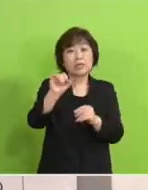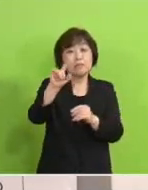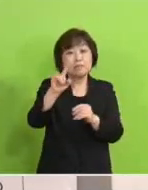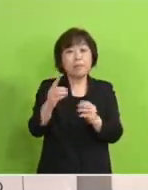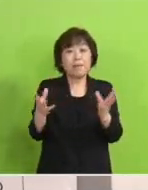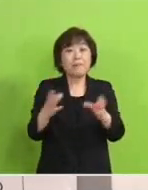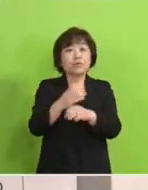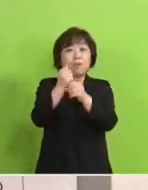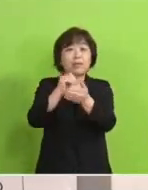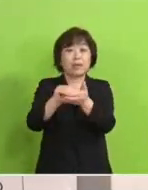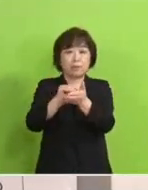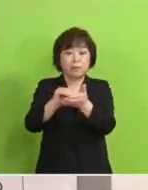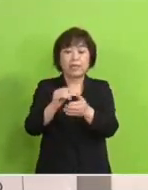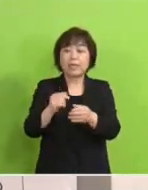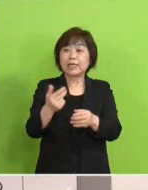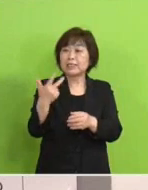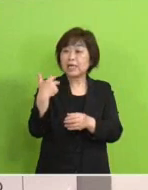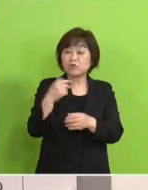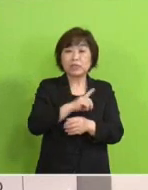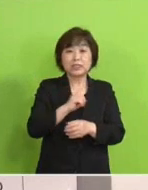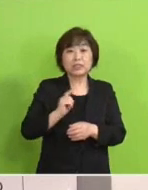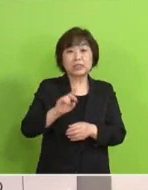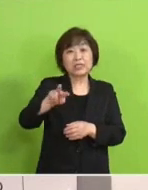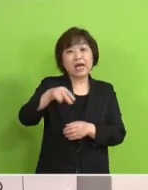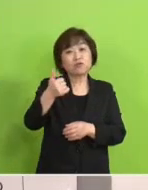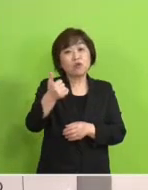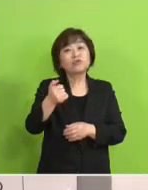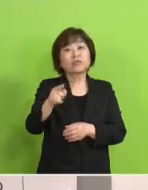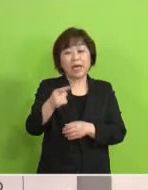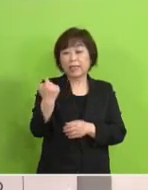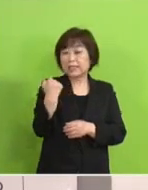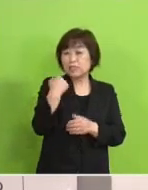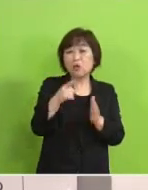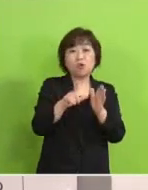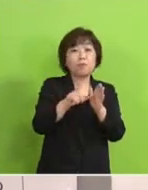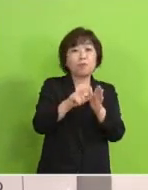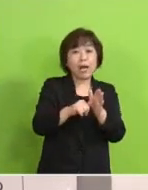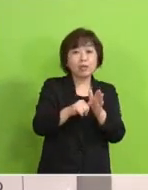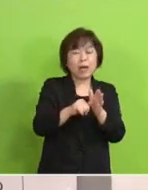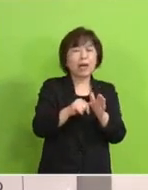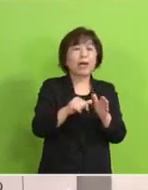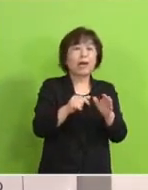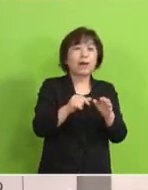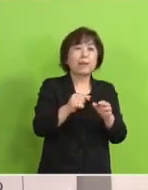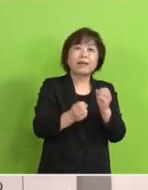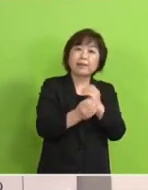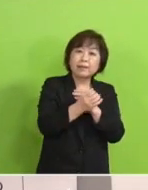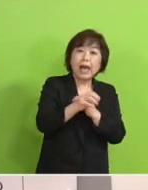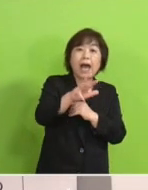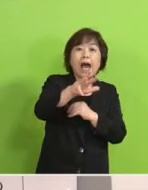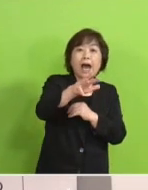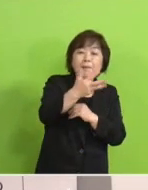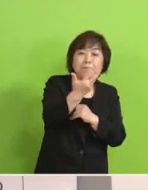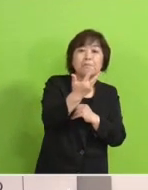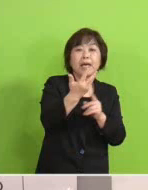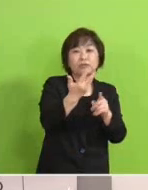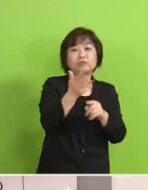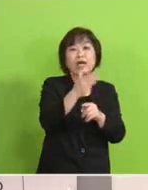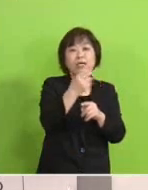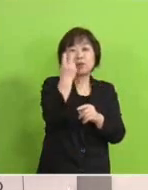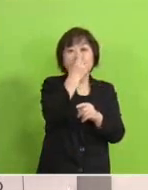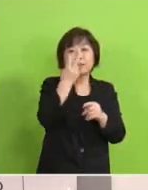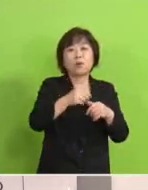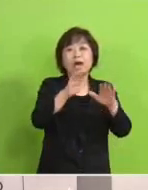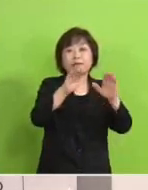計で、先週は1日約250件、すなわち昨日は約800件ぐらいの検査が行われ